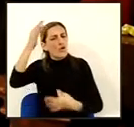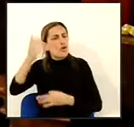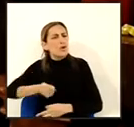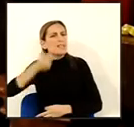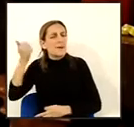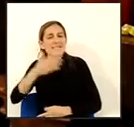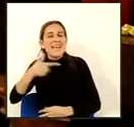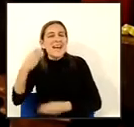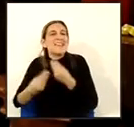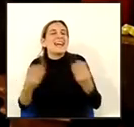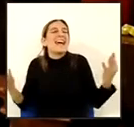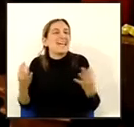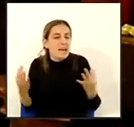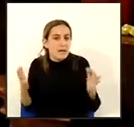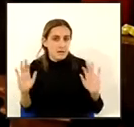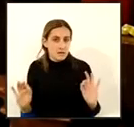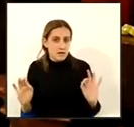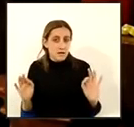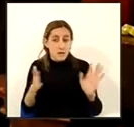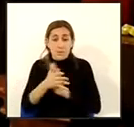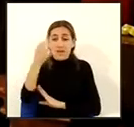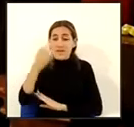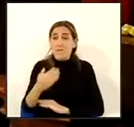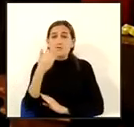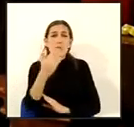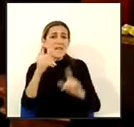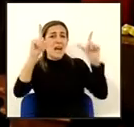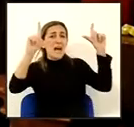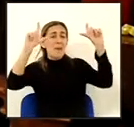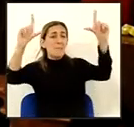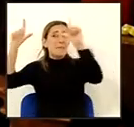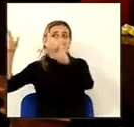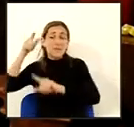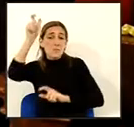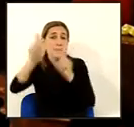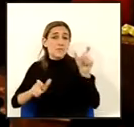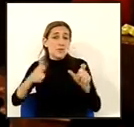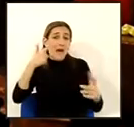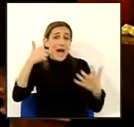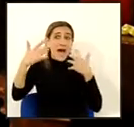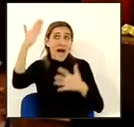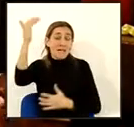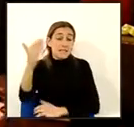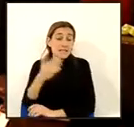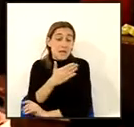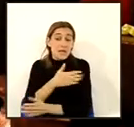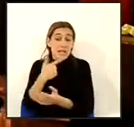vol desenvolupar. Pel que es veu, s'ha d'encarregar unes plaques a un artista i és evident que això requereix un cost